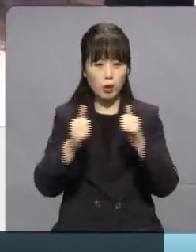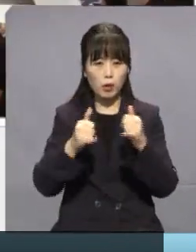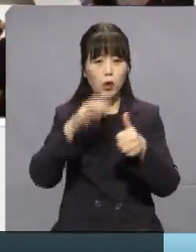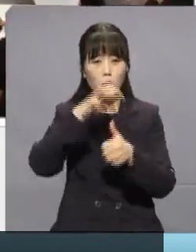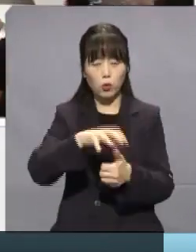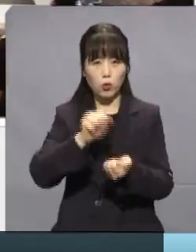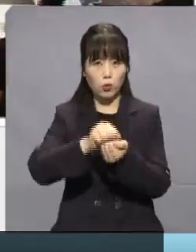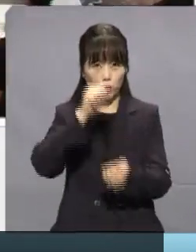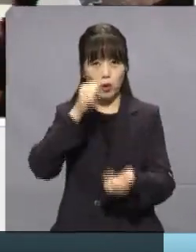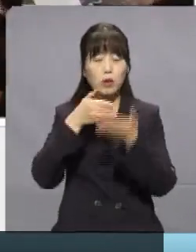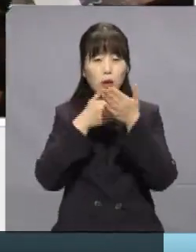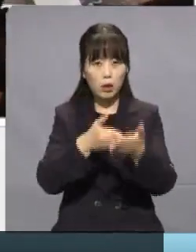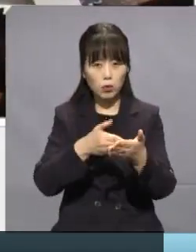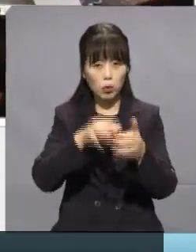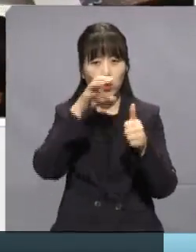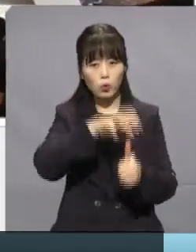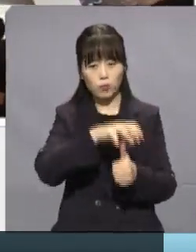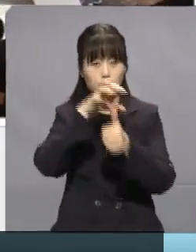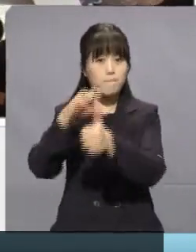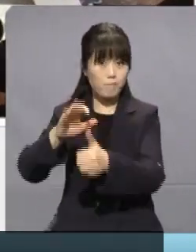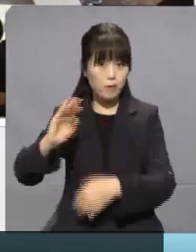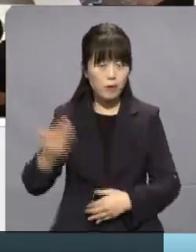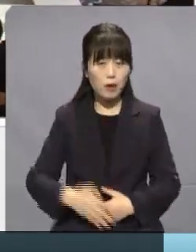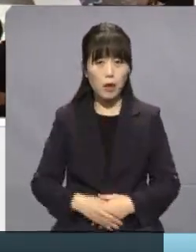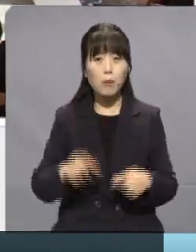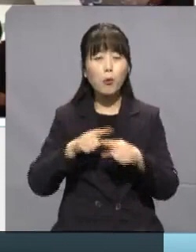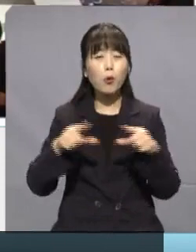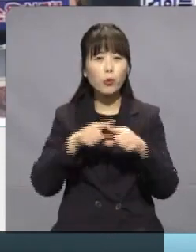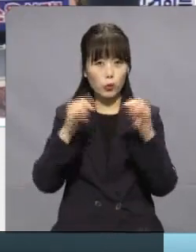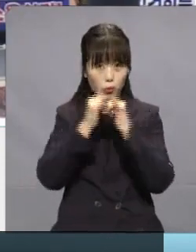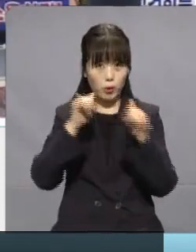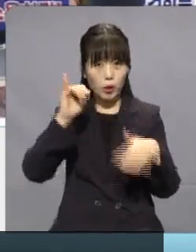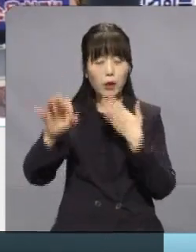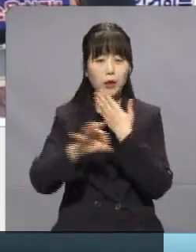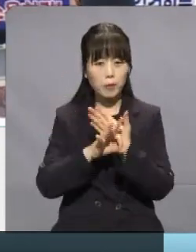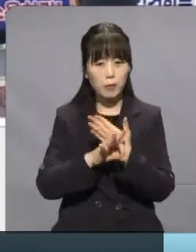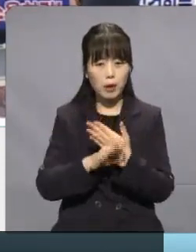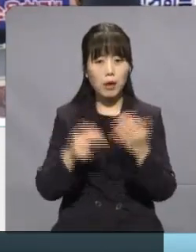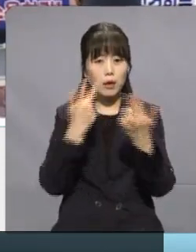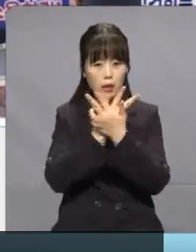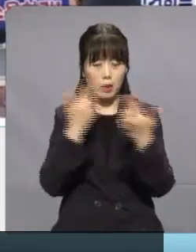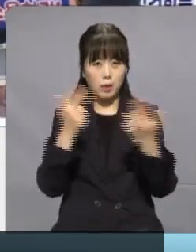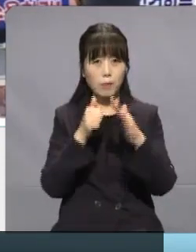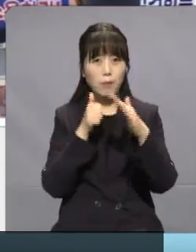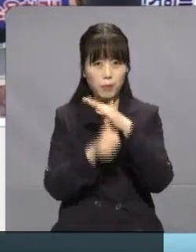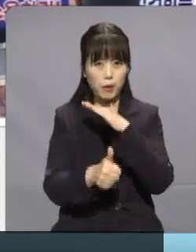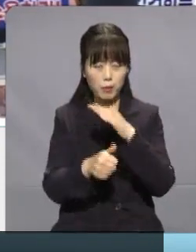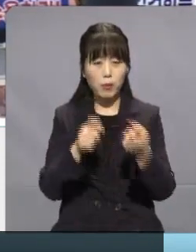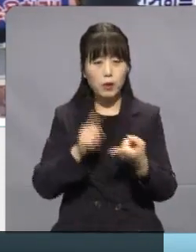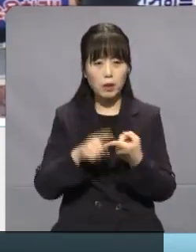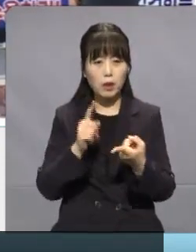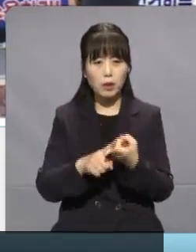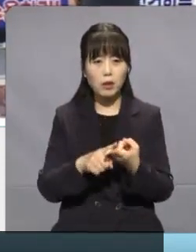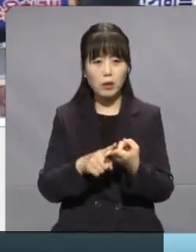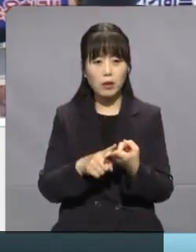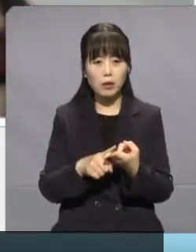입장을 치고 그리고 구속이 됩니다 보통 사람이면요 그런데 이재명 대표는